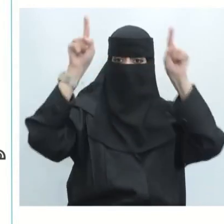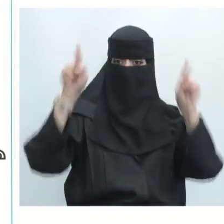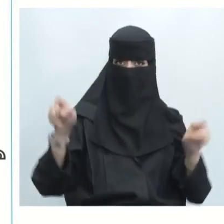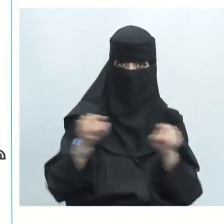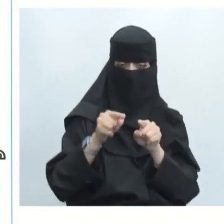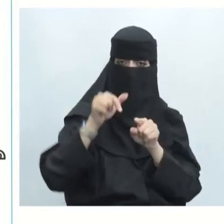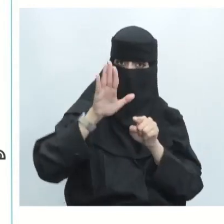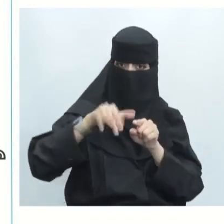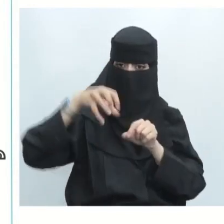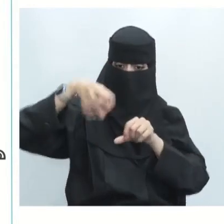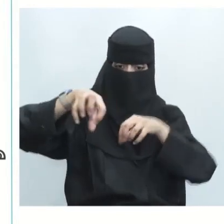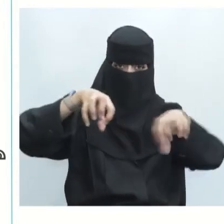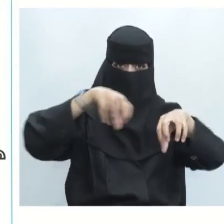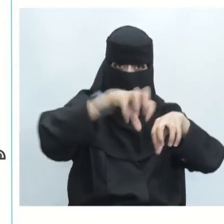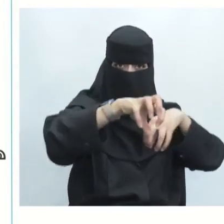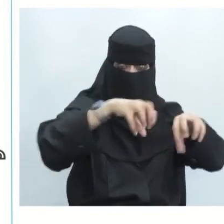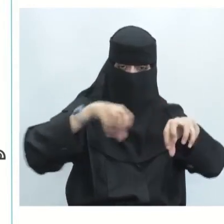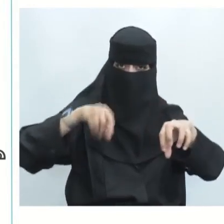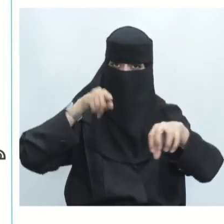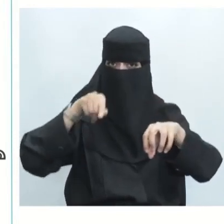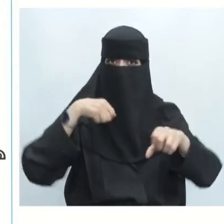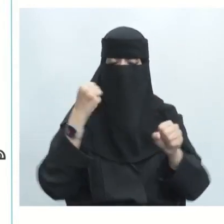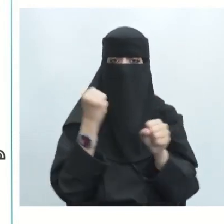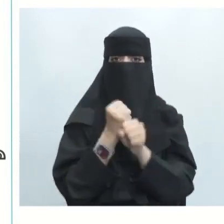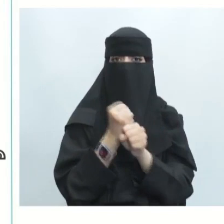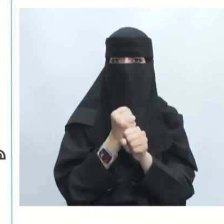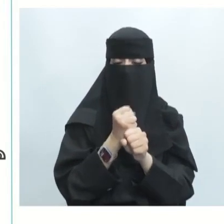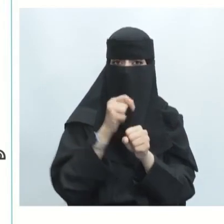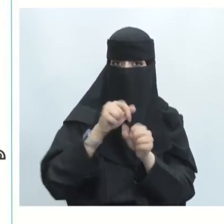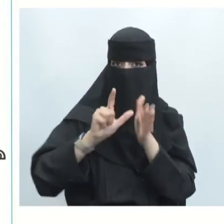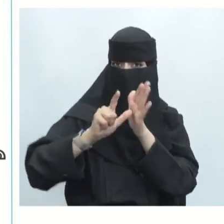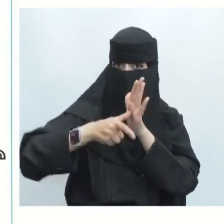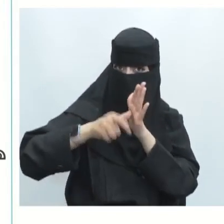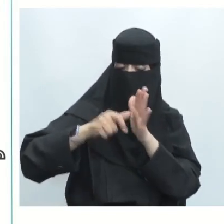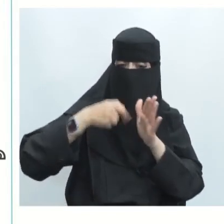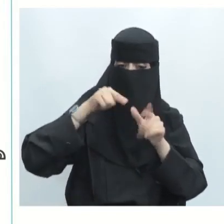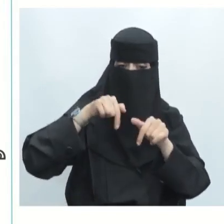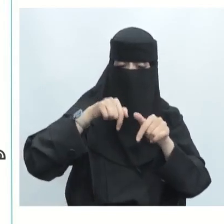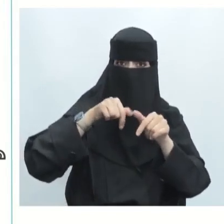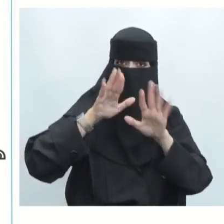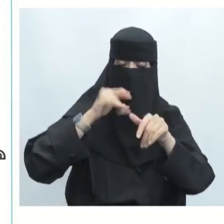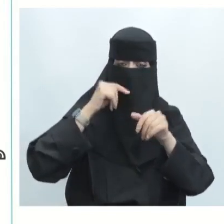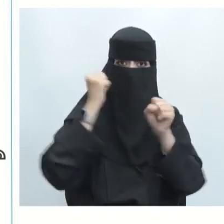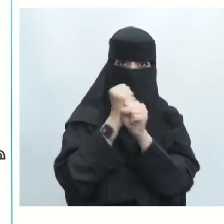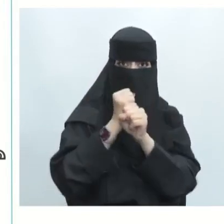داخل هذا العمل وهذا ما نقصده بالتشغيل العمل الكبير هو التخطيط